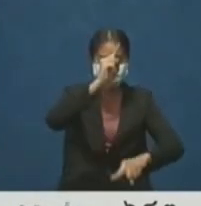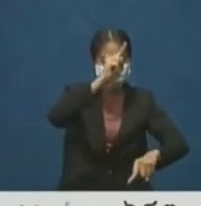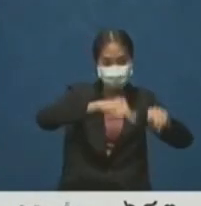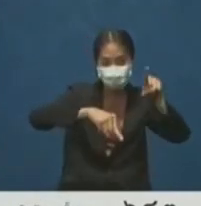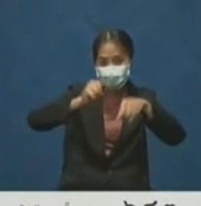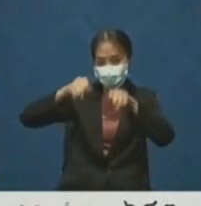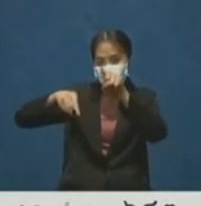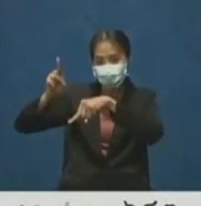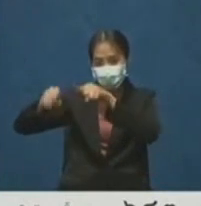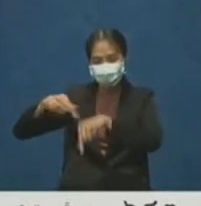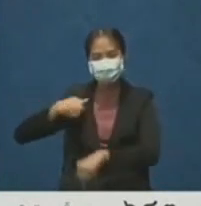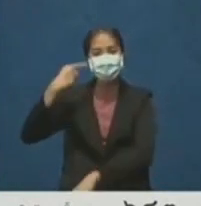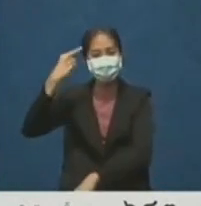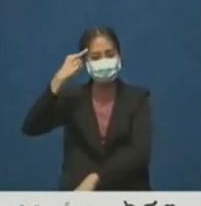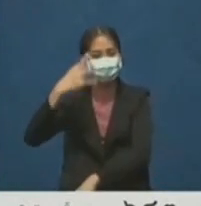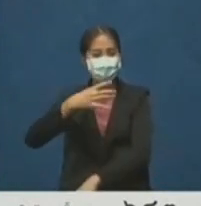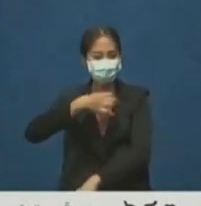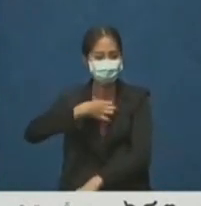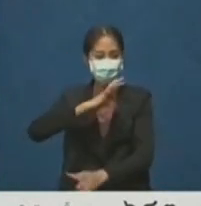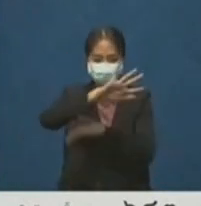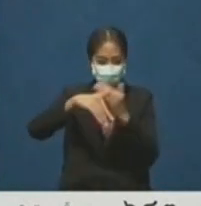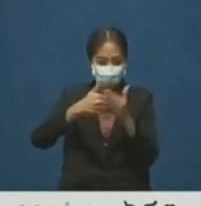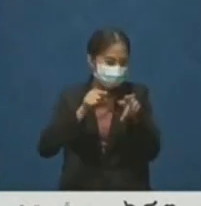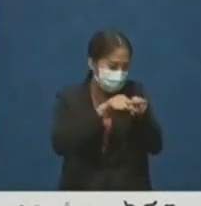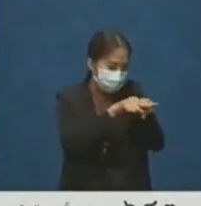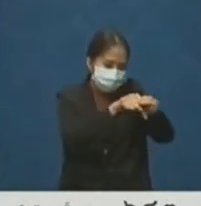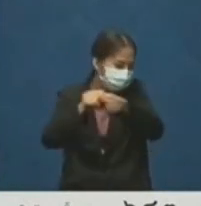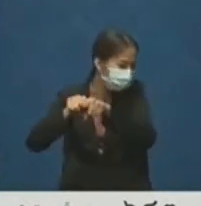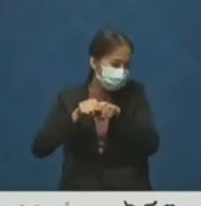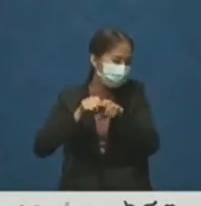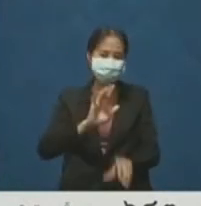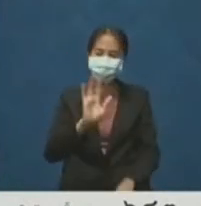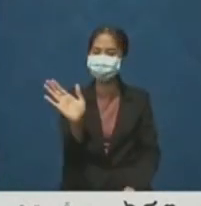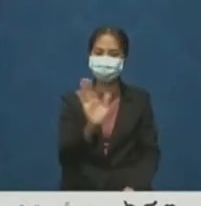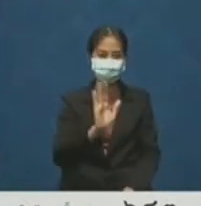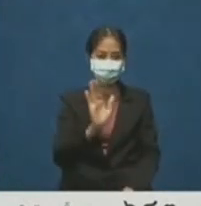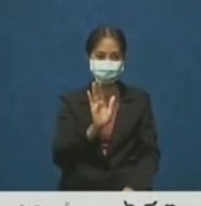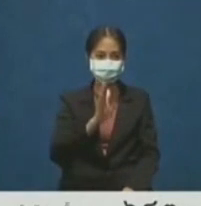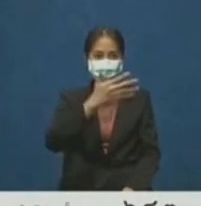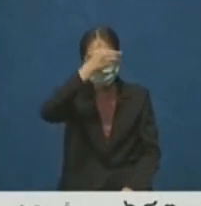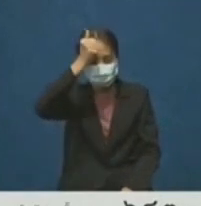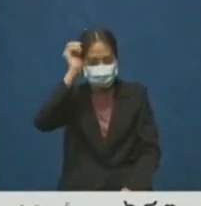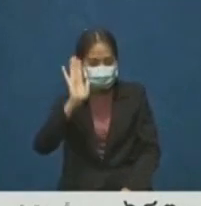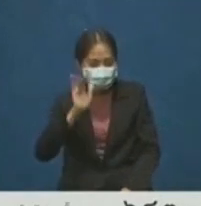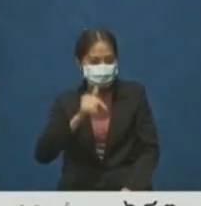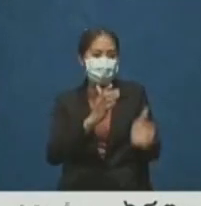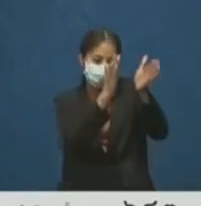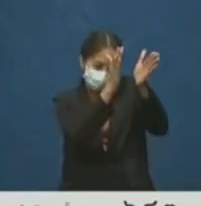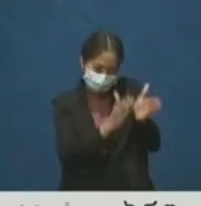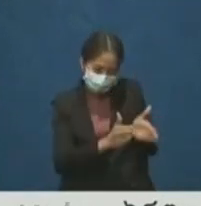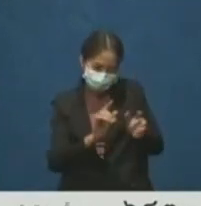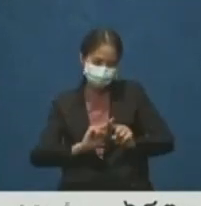แตกต่างกันท่านจะคาดหวังให้ทุกคนเติบโตมาเหมือนกันไม่ได้หรอกครับท่านลืมไปหรือเปล่าครับว่านี่คน